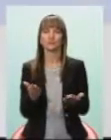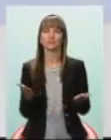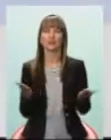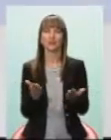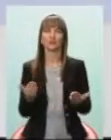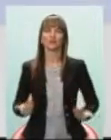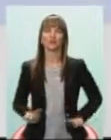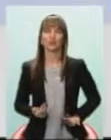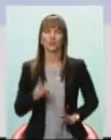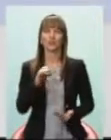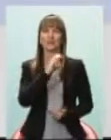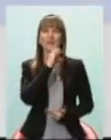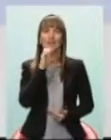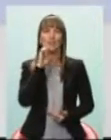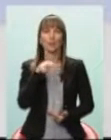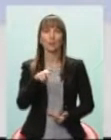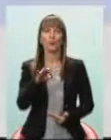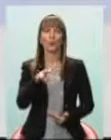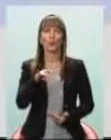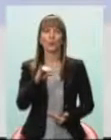которые живут на Северном полюсе.